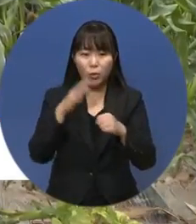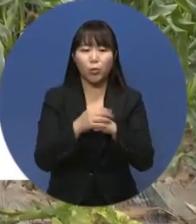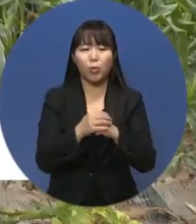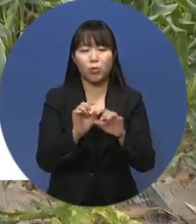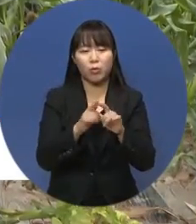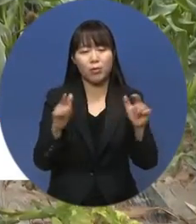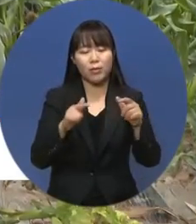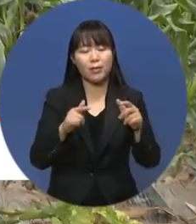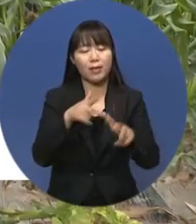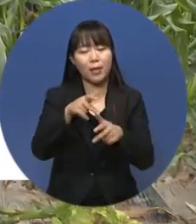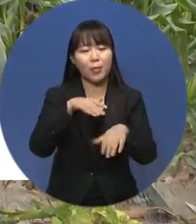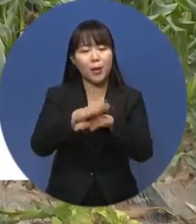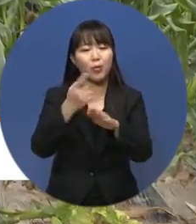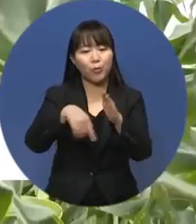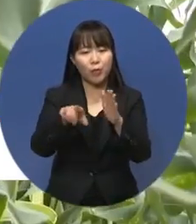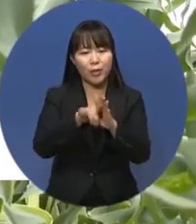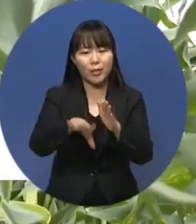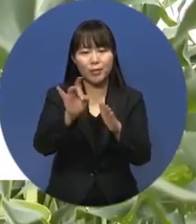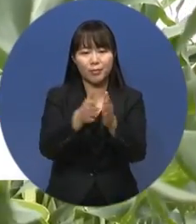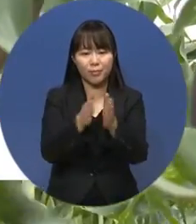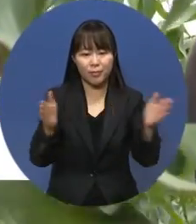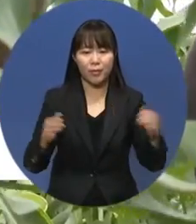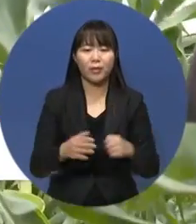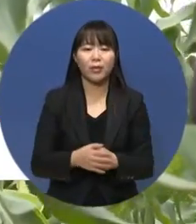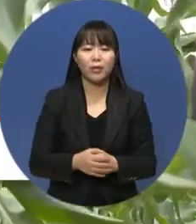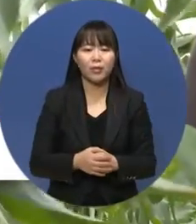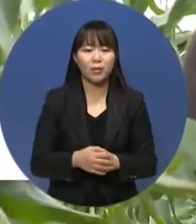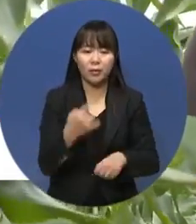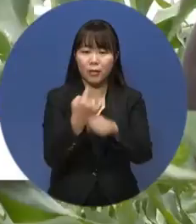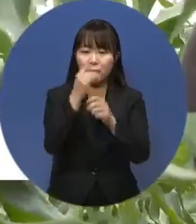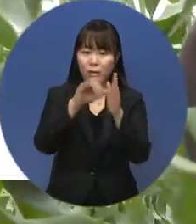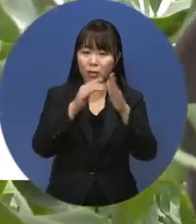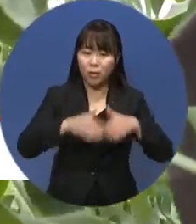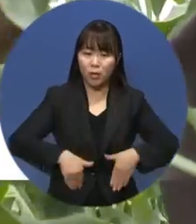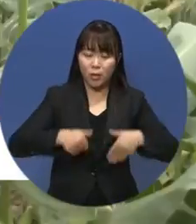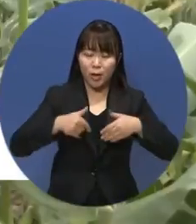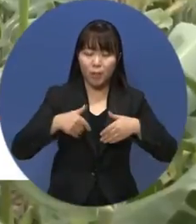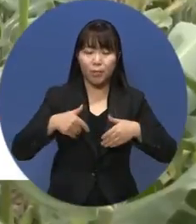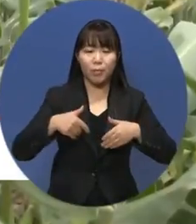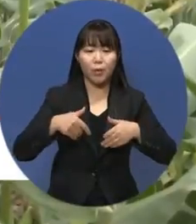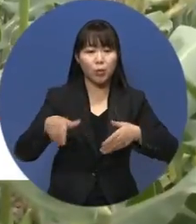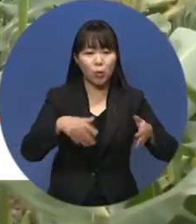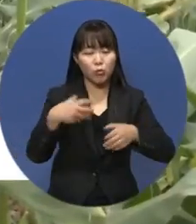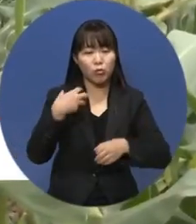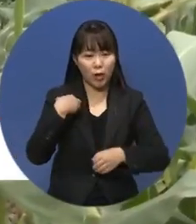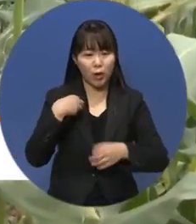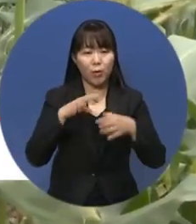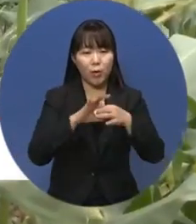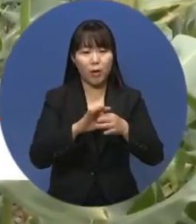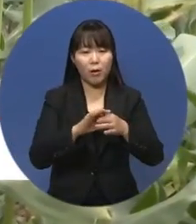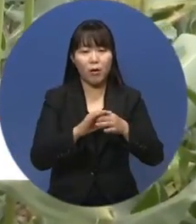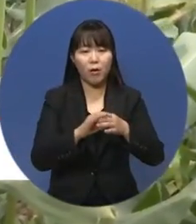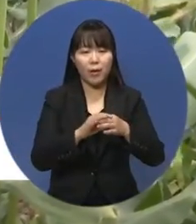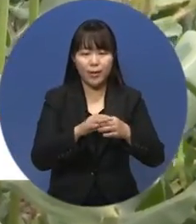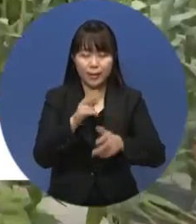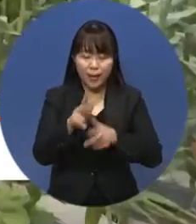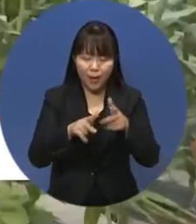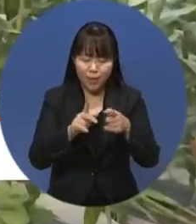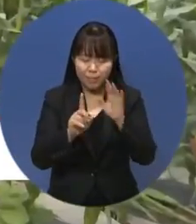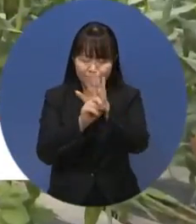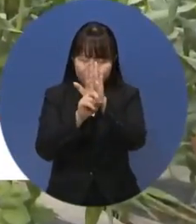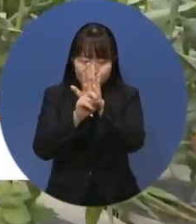산업화를 위한 첫발을 됐습니다 여수 씨는 지난해 전남도 주관 향토 산업 육성사업 공모에 선정돼